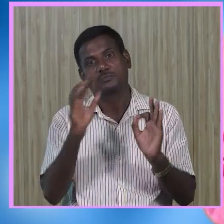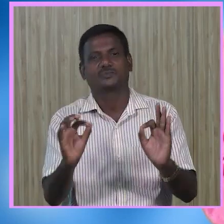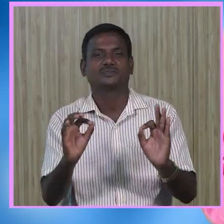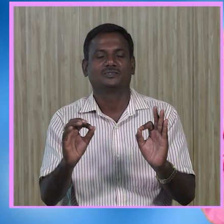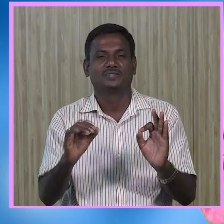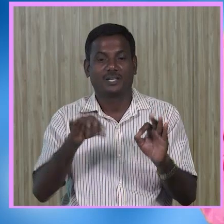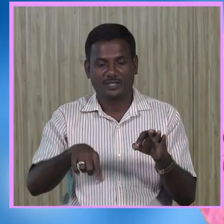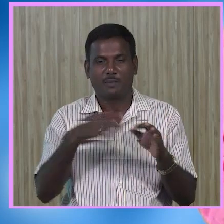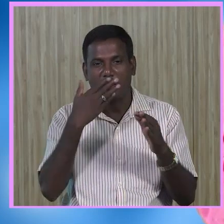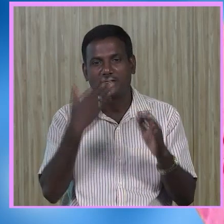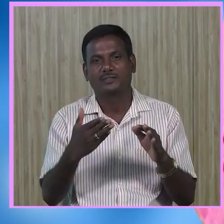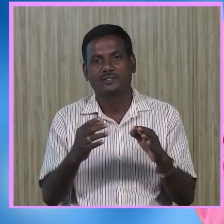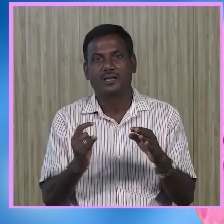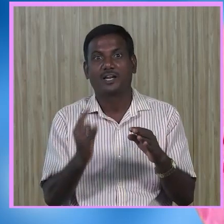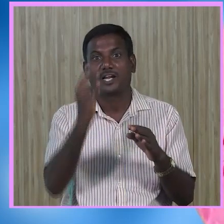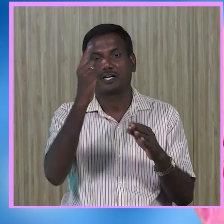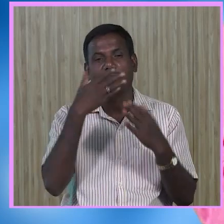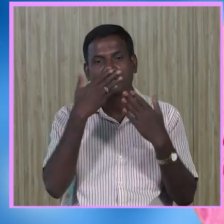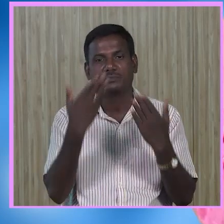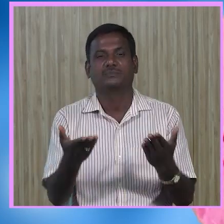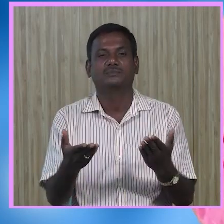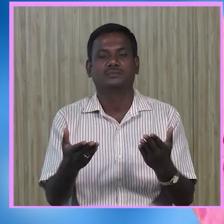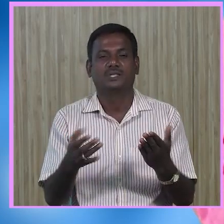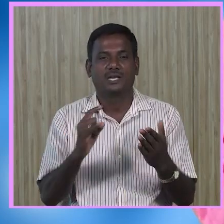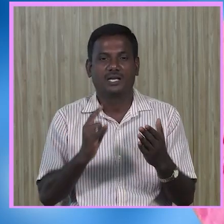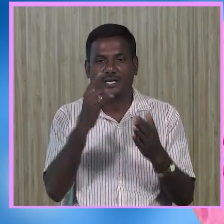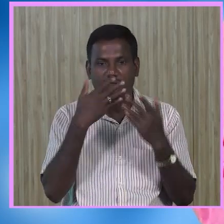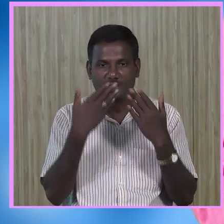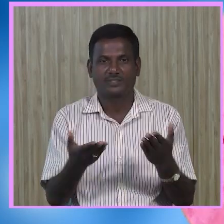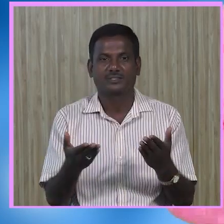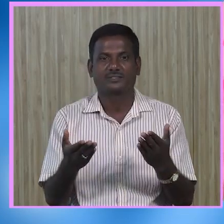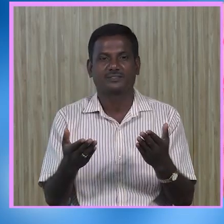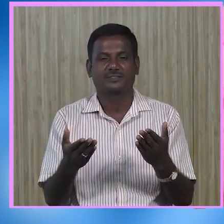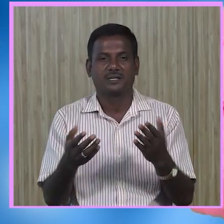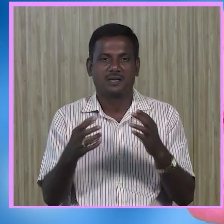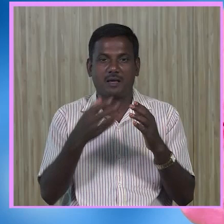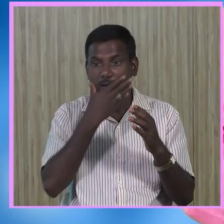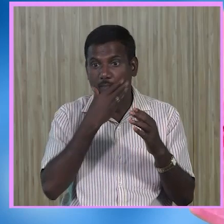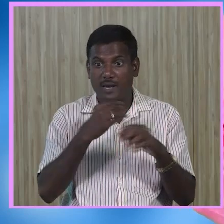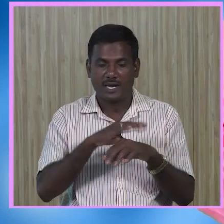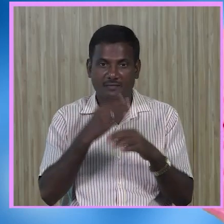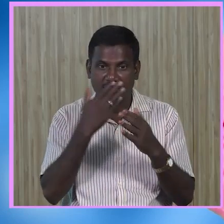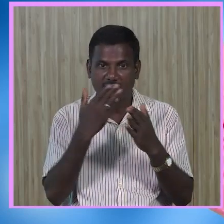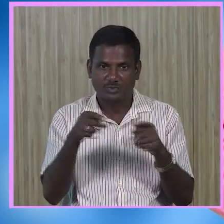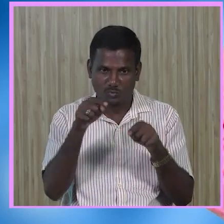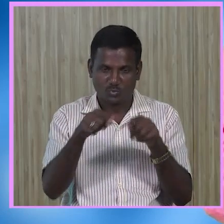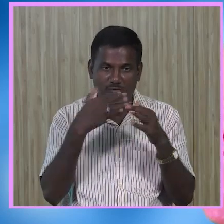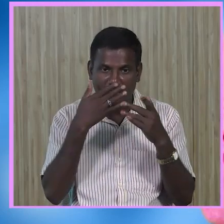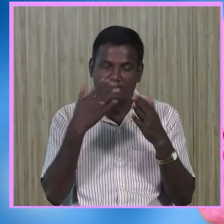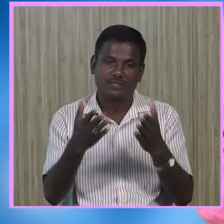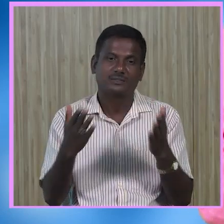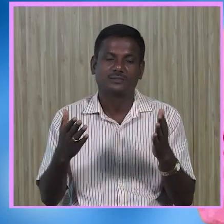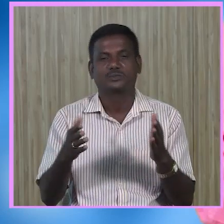சொன்னேன். இந்த பாடத்தில் ராக்கெட்டை பற்றி படிக்க போகிறோம் இல்லையா, இந்த ராக்கெட்டை பற்றி படிக்கிறதுனால பல விஞ்ஞானிகள் உங்கள் வகுப்புலே